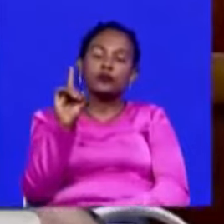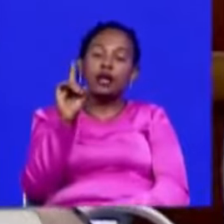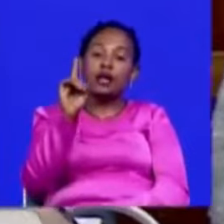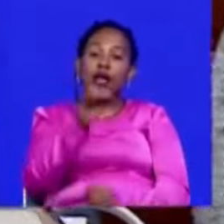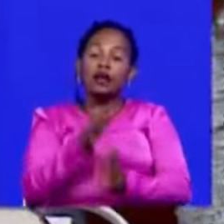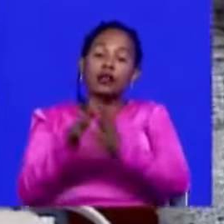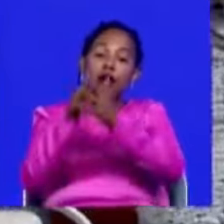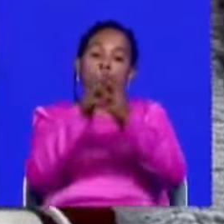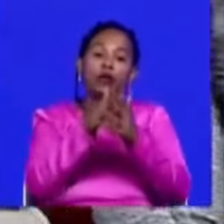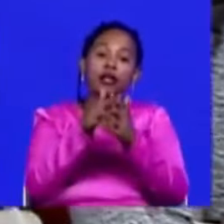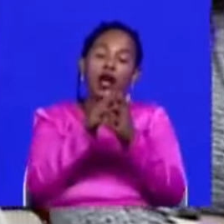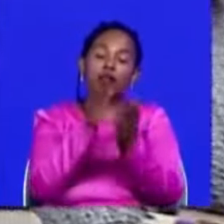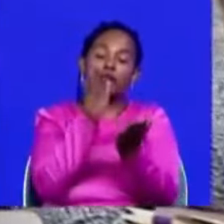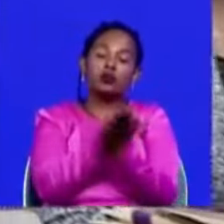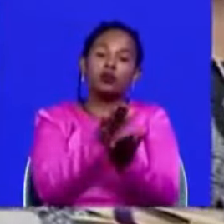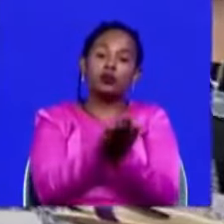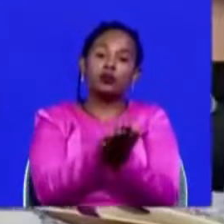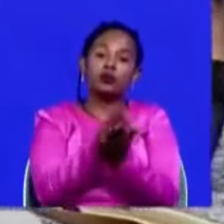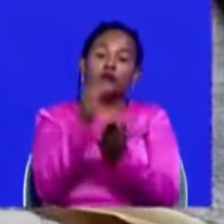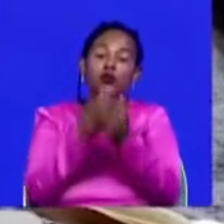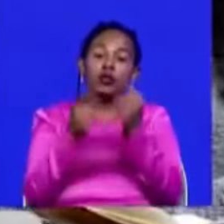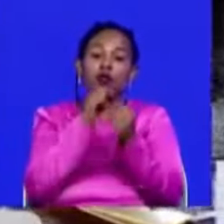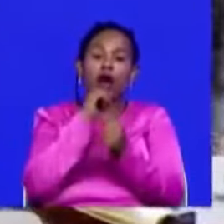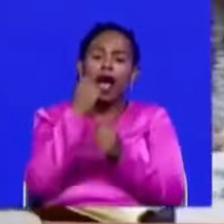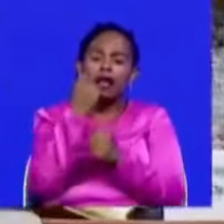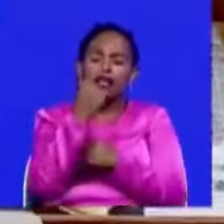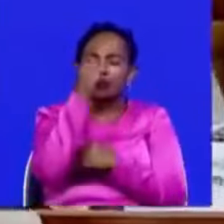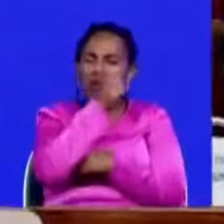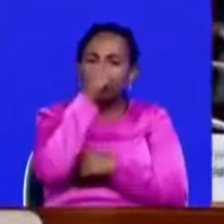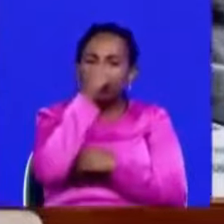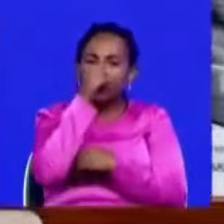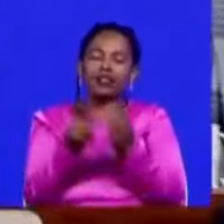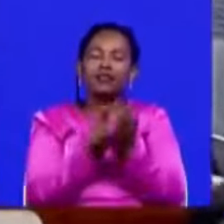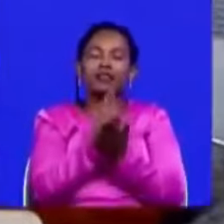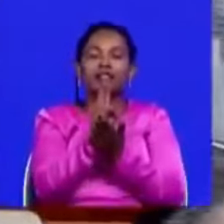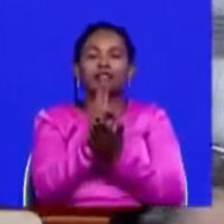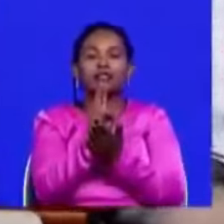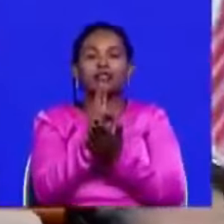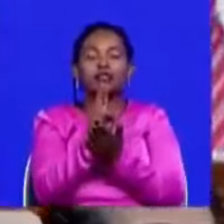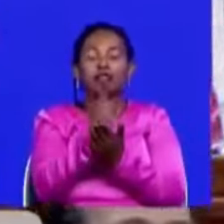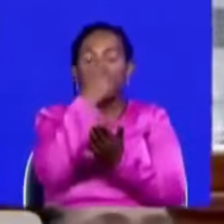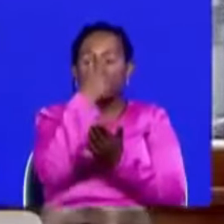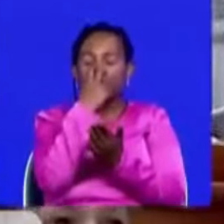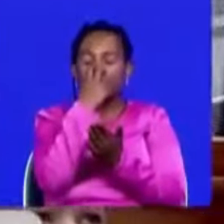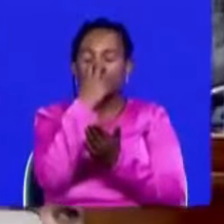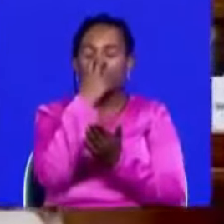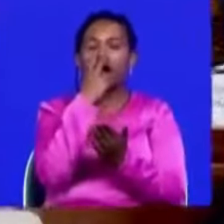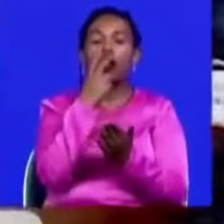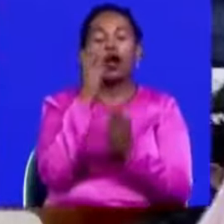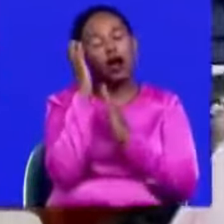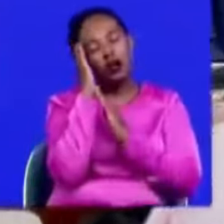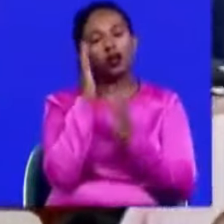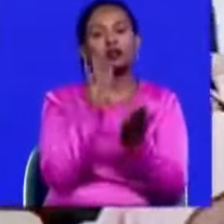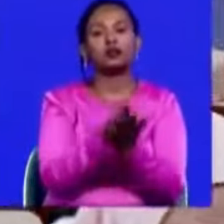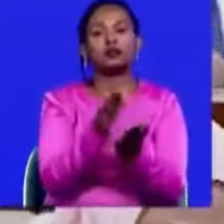የአሜሪካን ስኩል ሌሎች ፕራይቬት ስኩሎች ብቻ ሳይሆን አንድም የኢትዮጵያ ዩኒቨርሲቲ የአይነ ስውራን አዳሪ ትምህርት ቤት